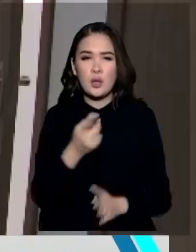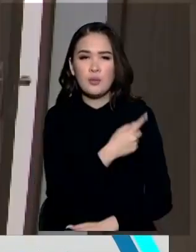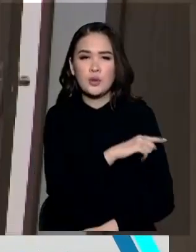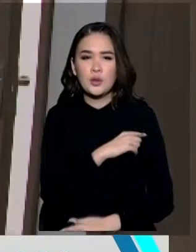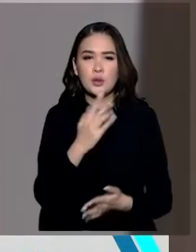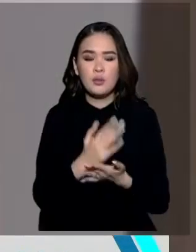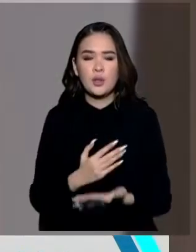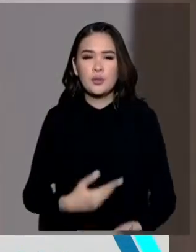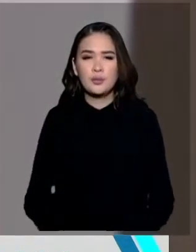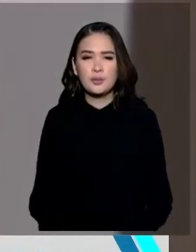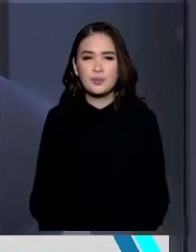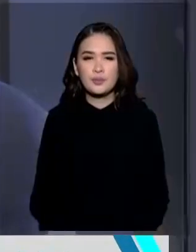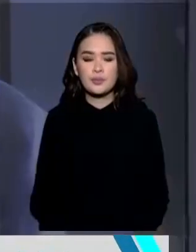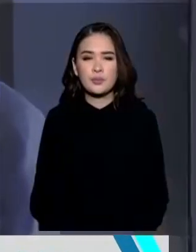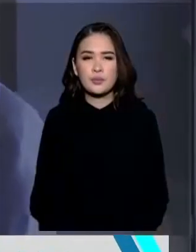бар.